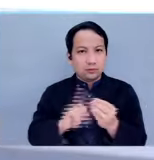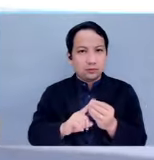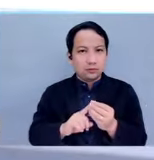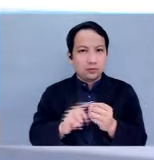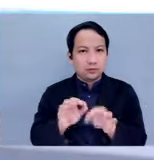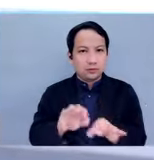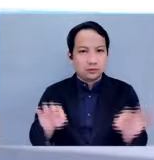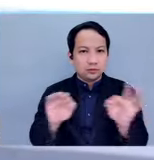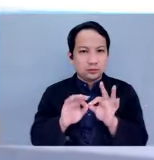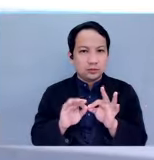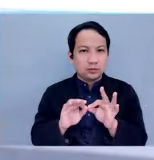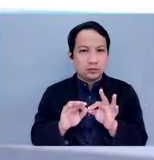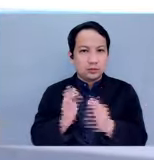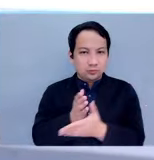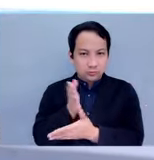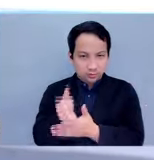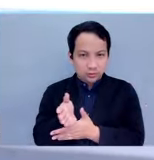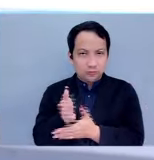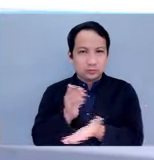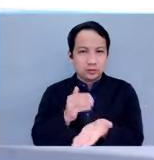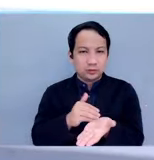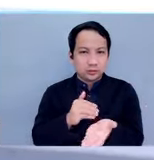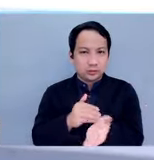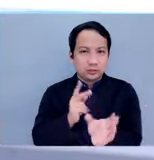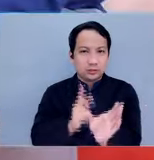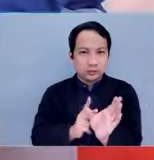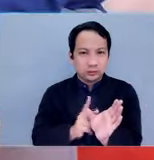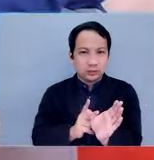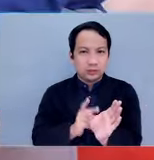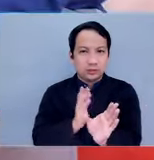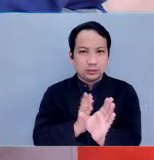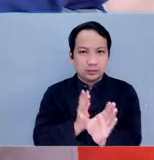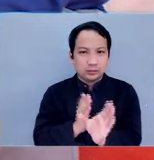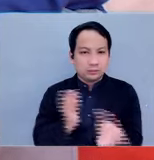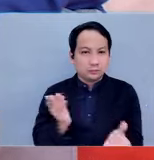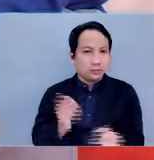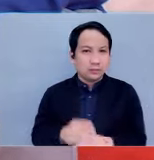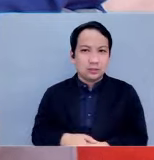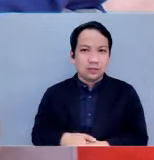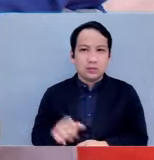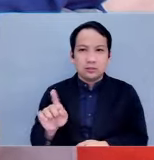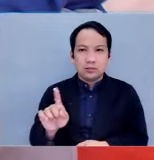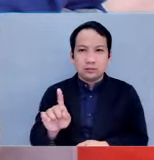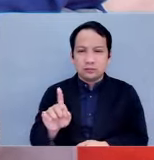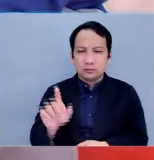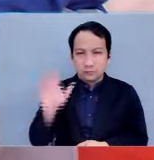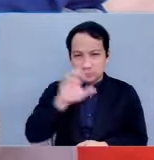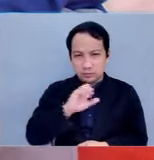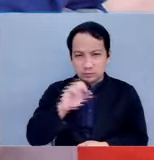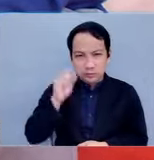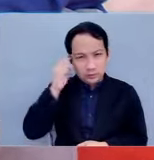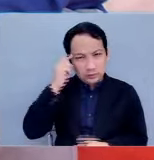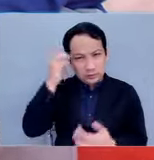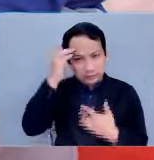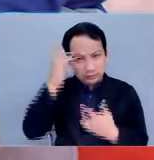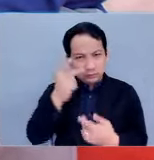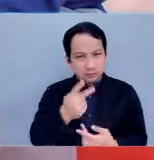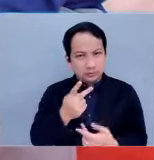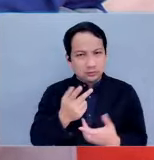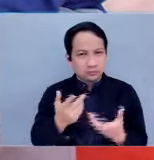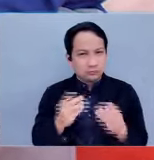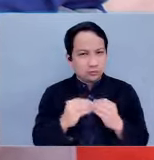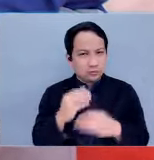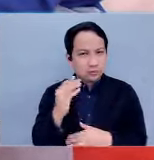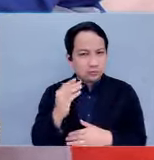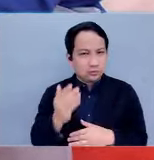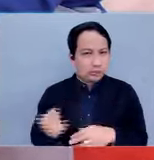gamot, nire-refer namin sa psychiatry. Kadalasan, ano yung mga, I guess, mental illnesses na nakikita nyo? Mas mataas bang